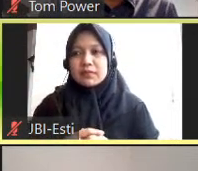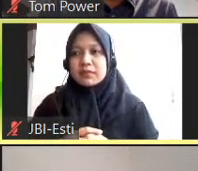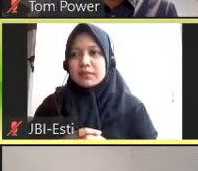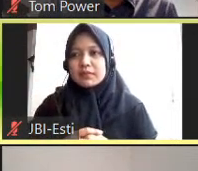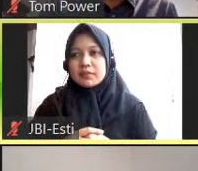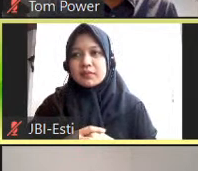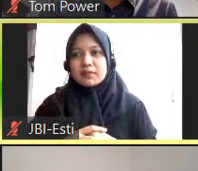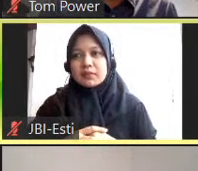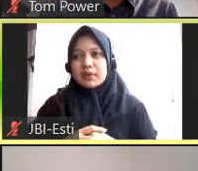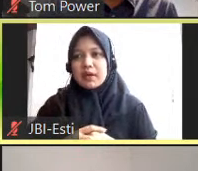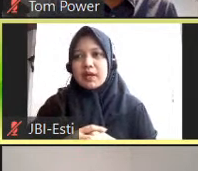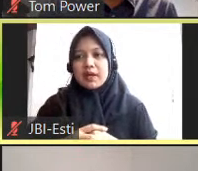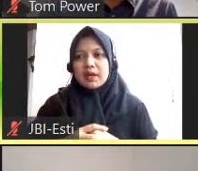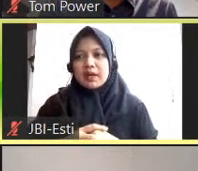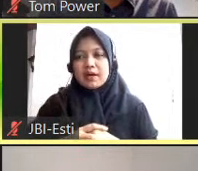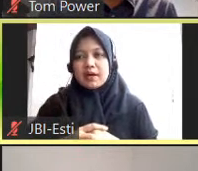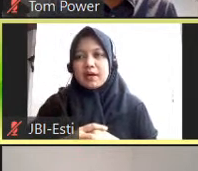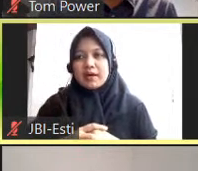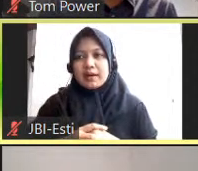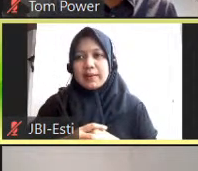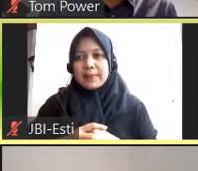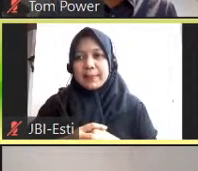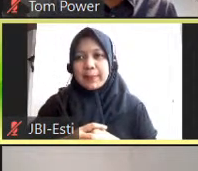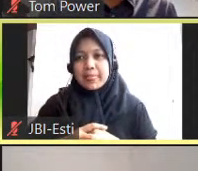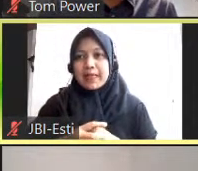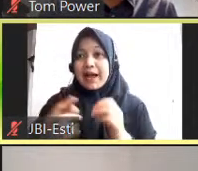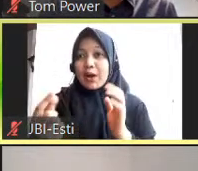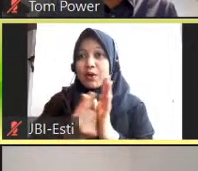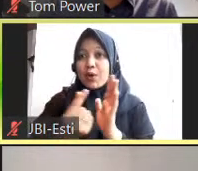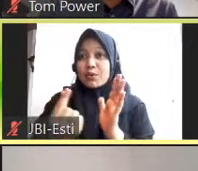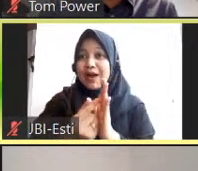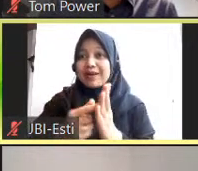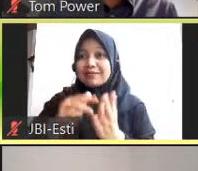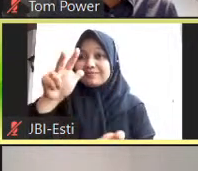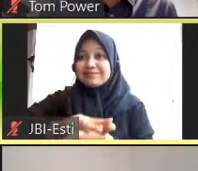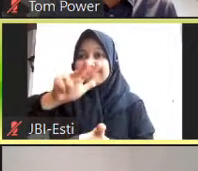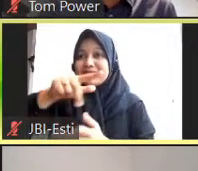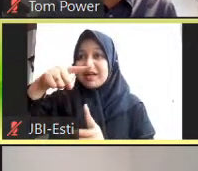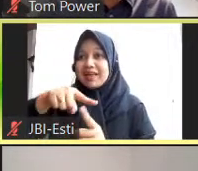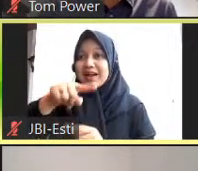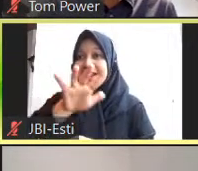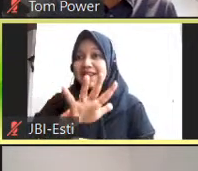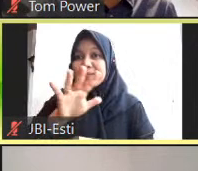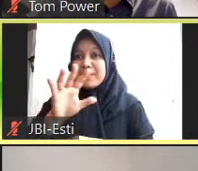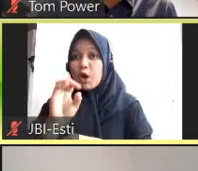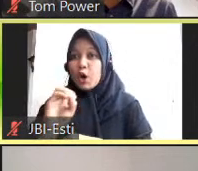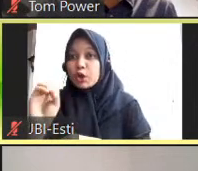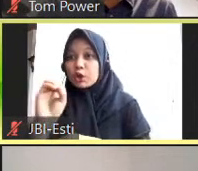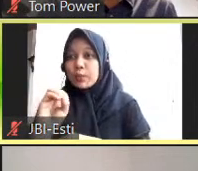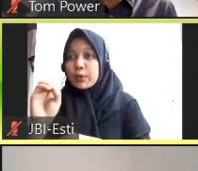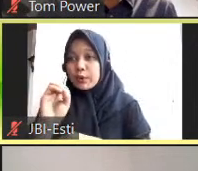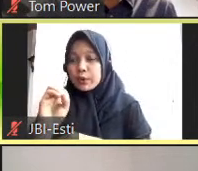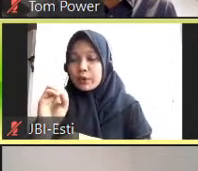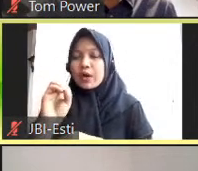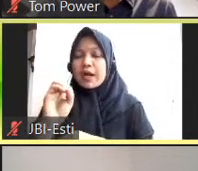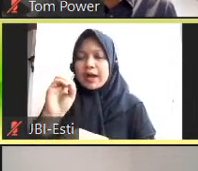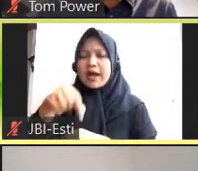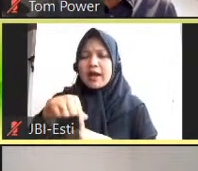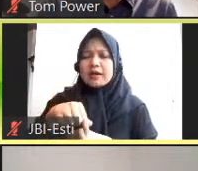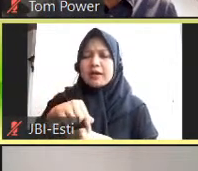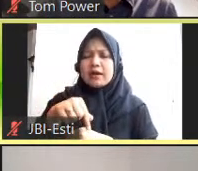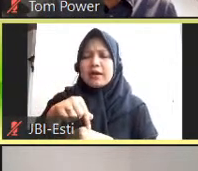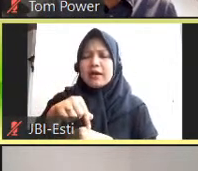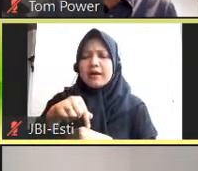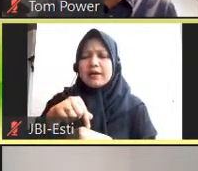undang-undangnya disahkan di tanggal 5 Oktober, dan kemudian kita justru melihat represi, bentuk-bentuk represi. Yang pertama